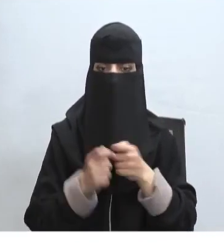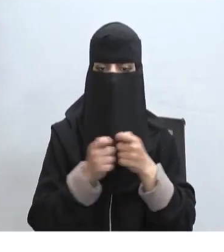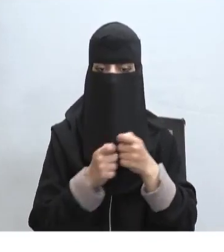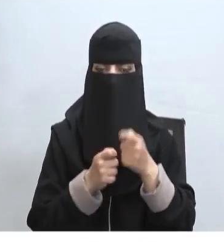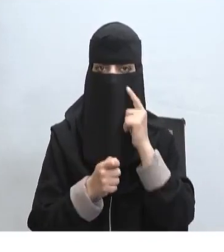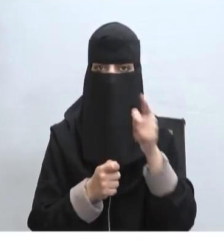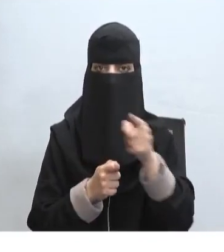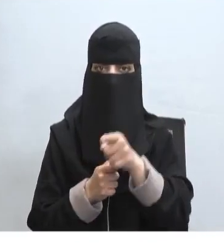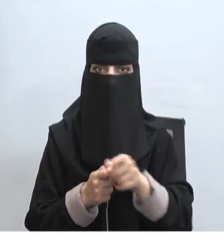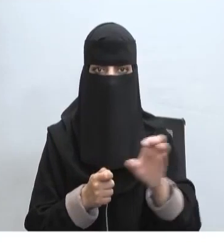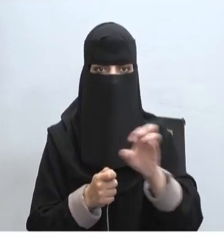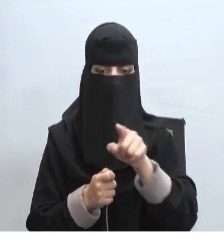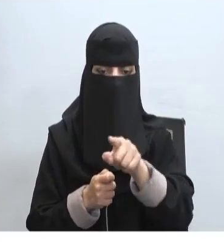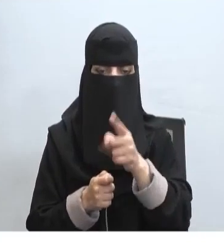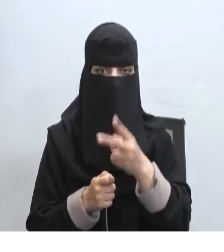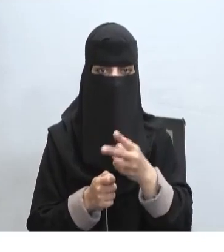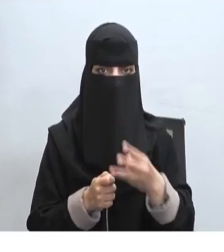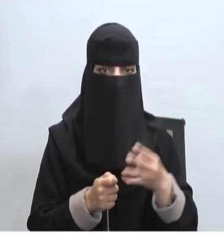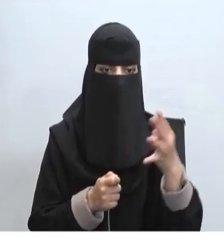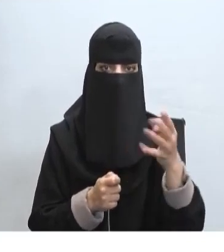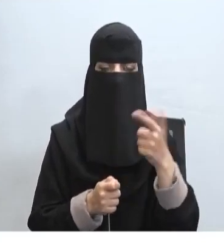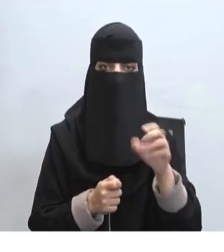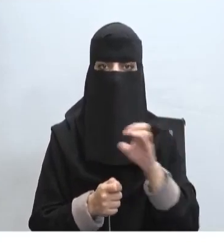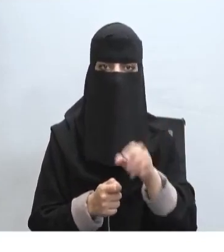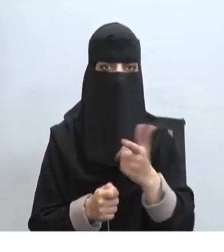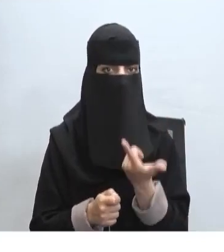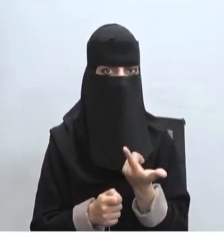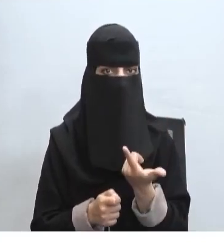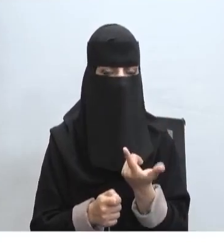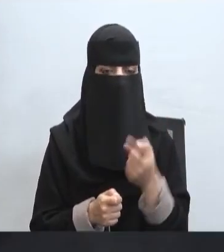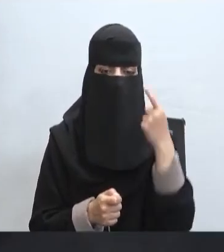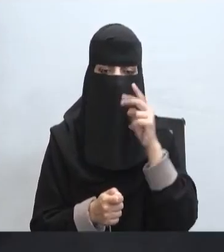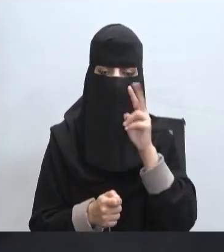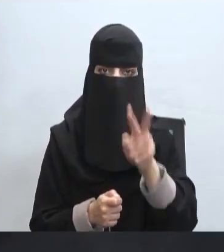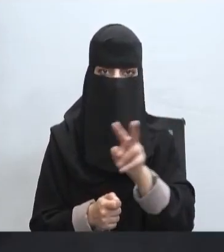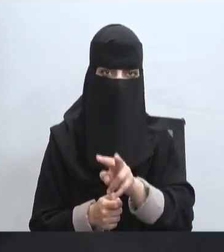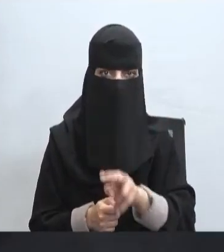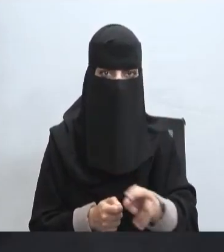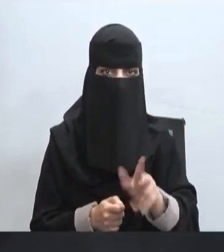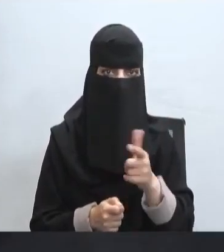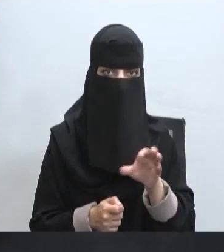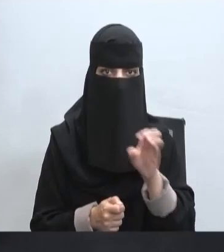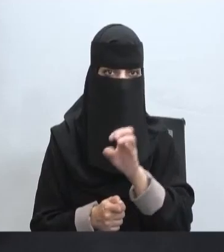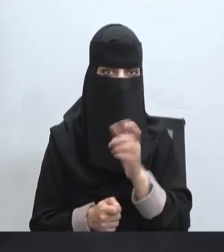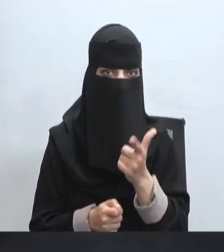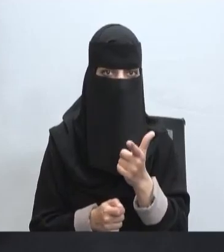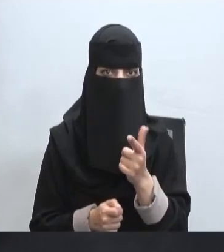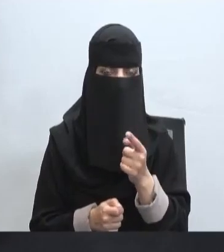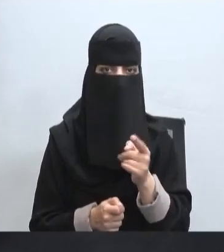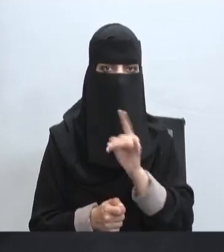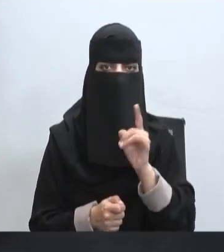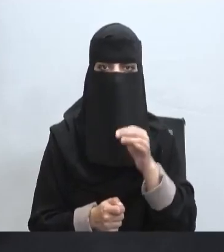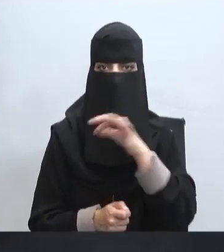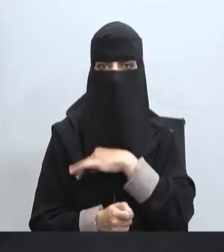من هذه الخيارات لا يعد من منافع الاستثمار فكروا في الاجابه اي من هذه الخيارات لا